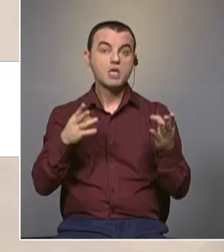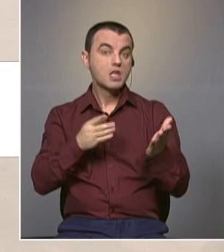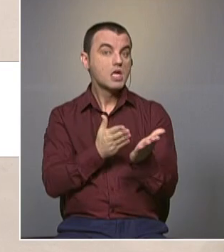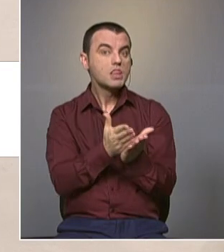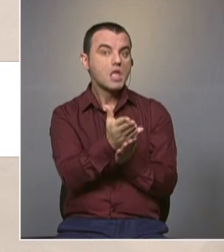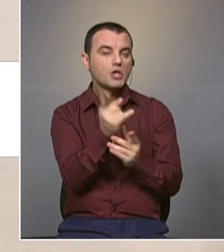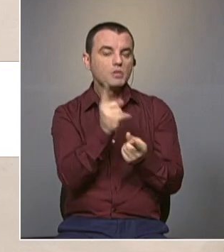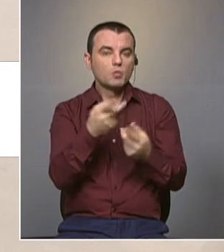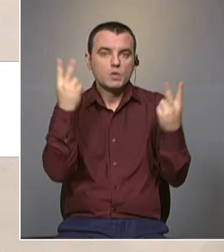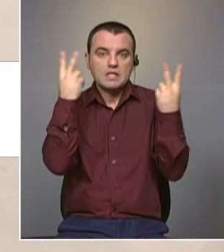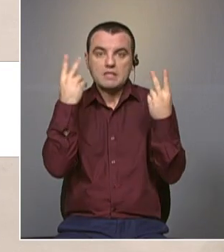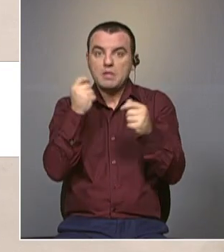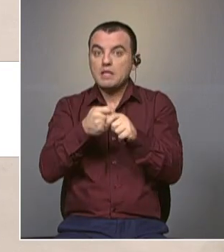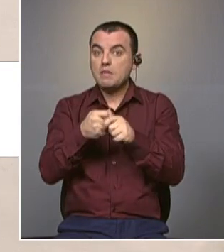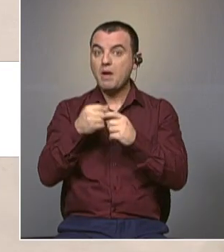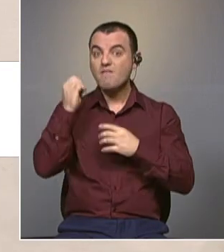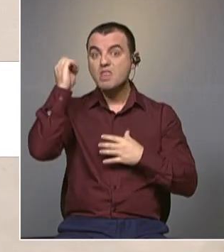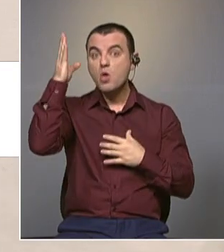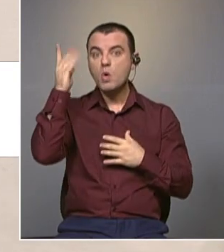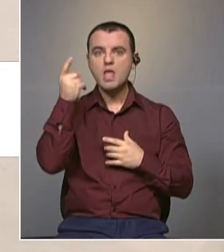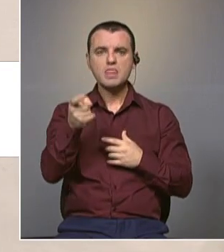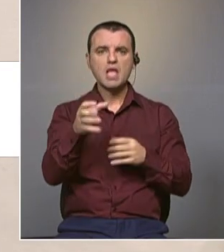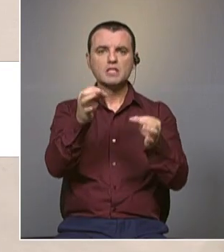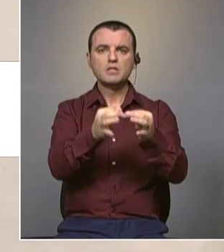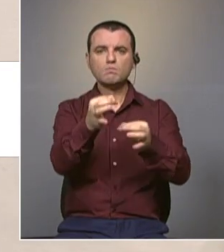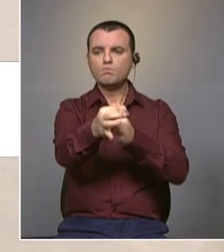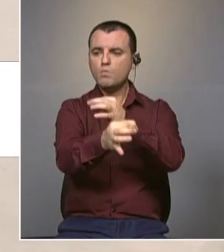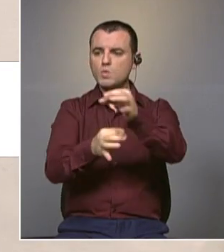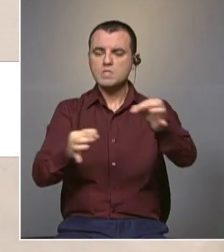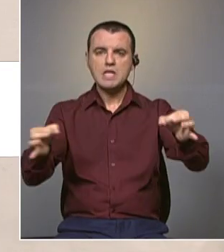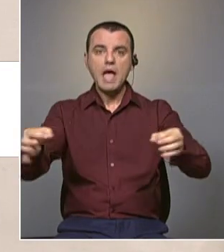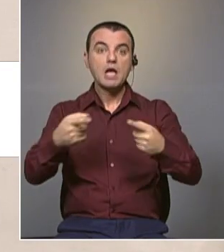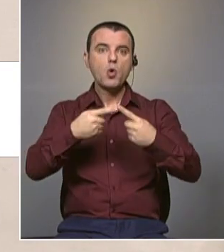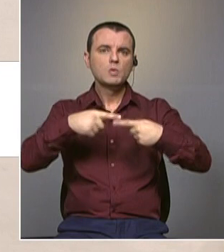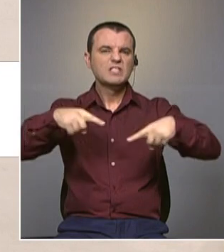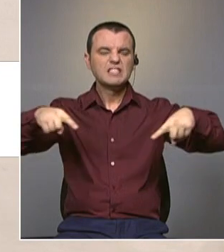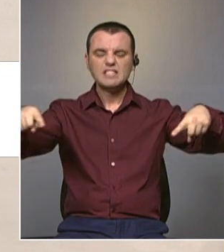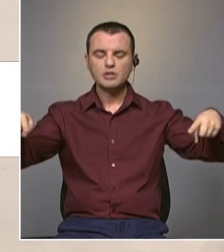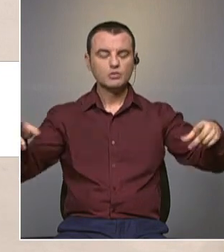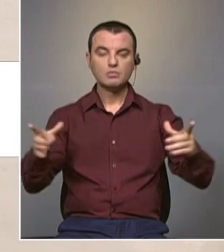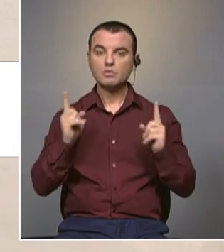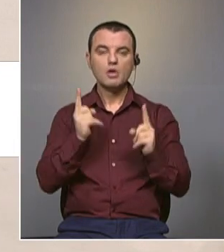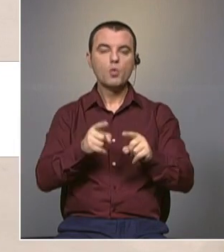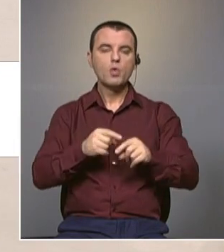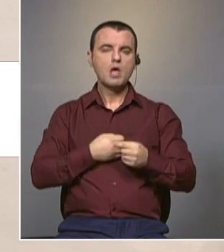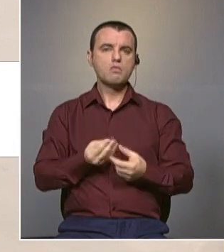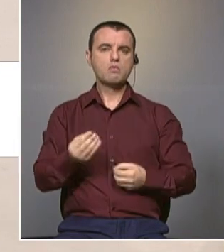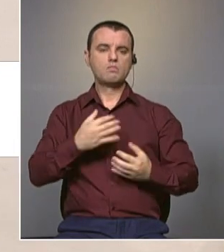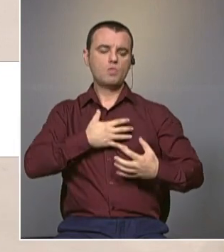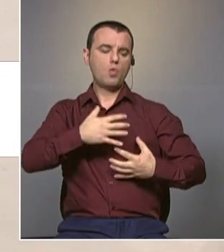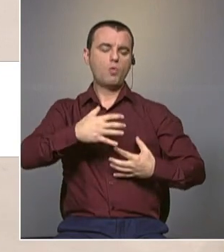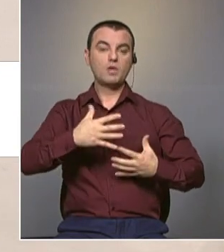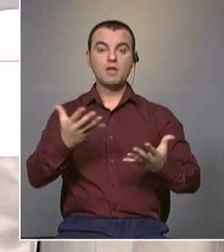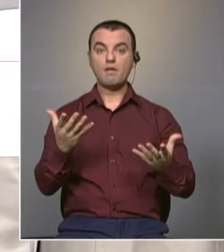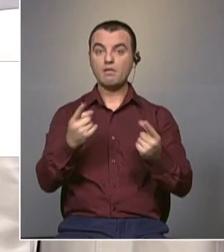науката. Тази мозайка от различност, която обогатява. Аз лично беше ли